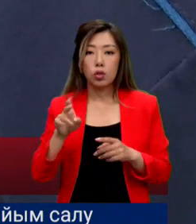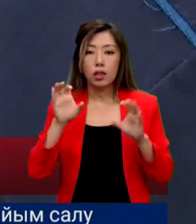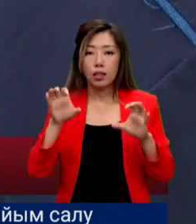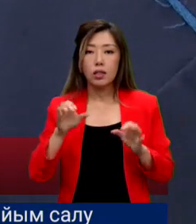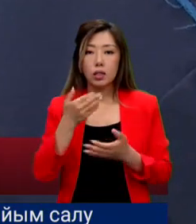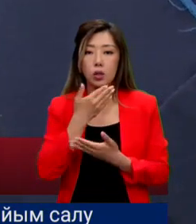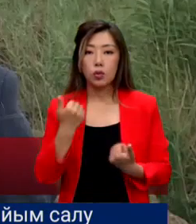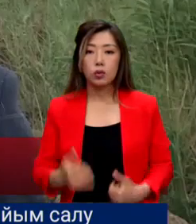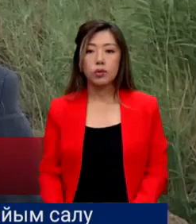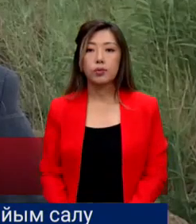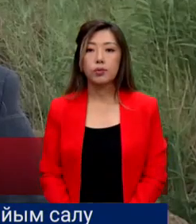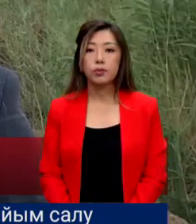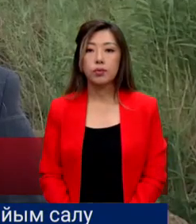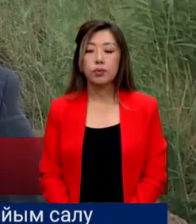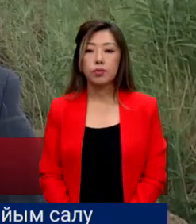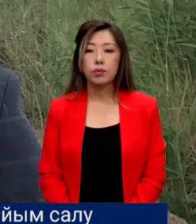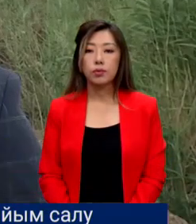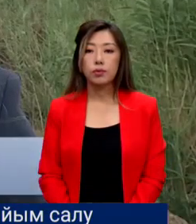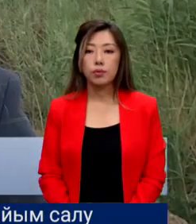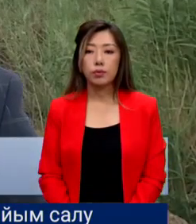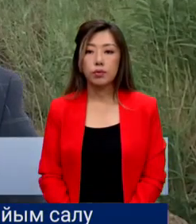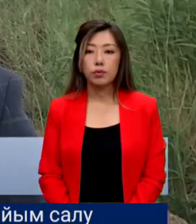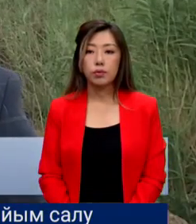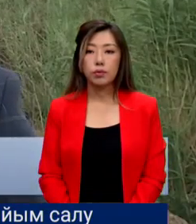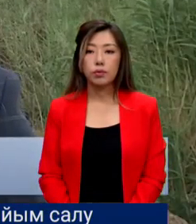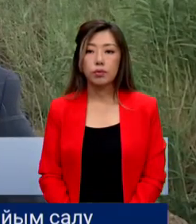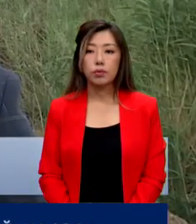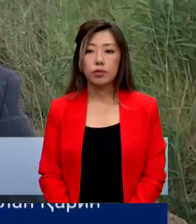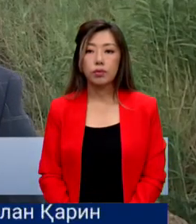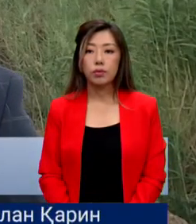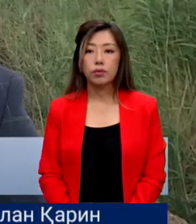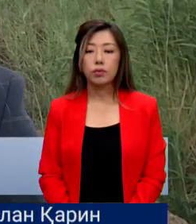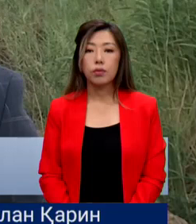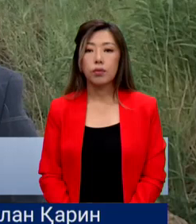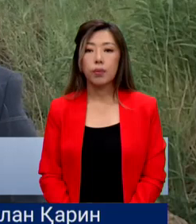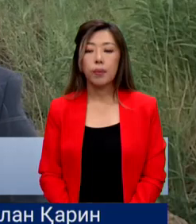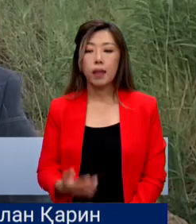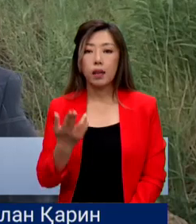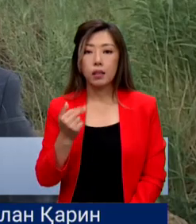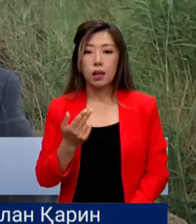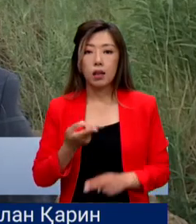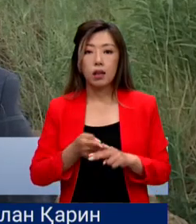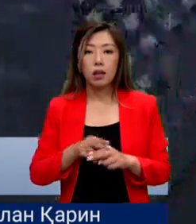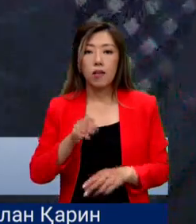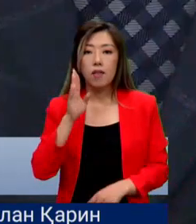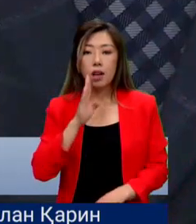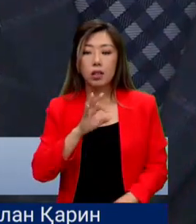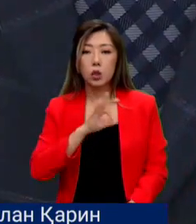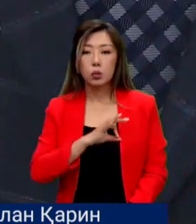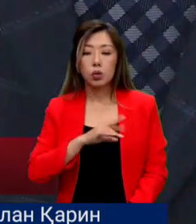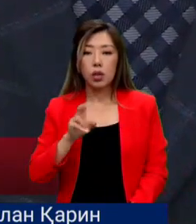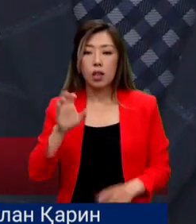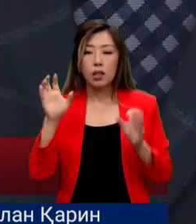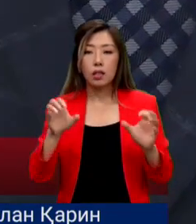незаконное. Действительно, имеется предмет, который осуществляется незаконное водопользование.